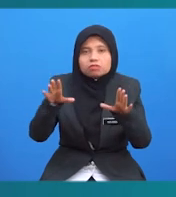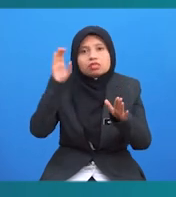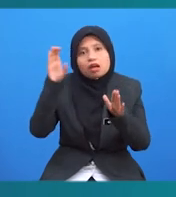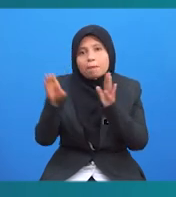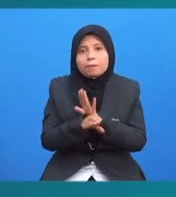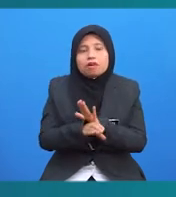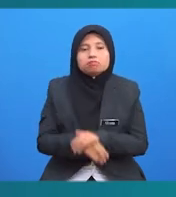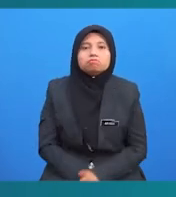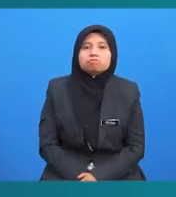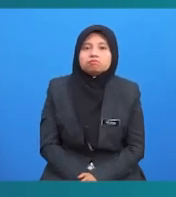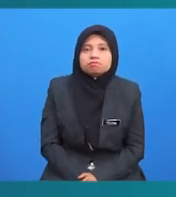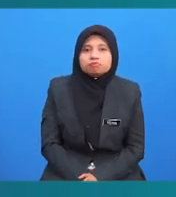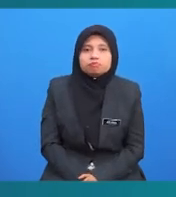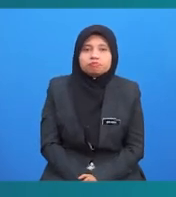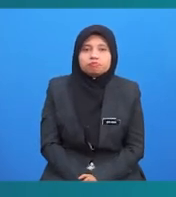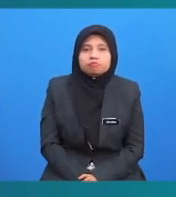tersebut.